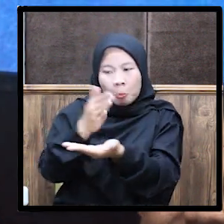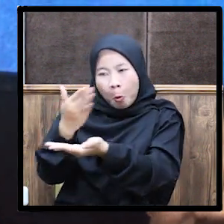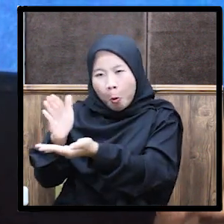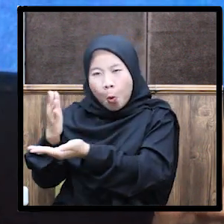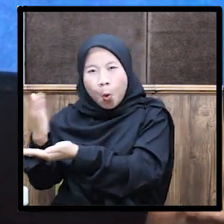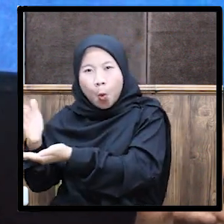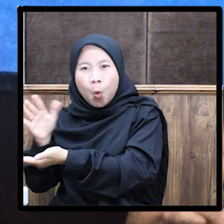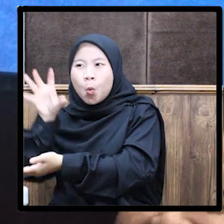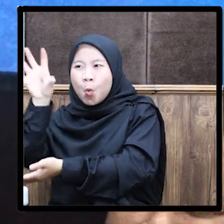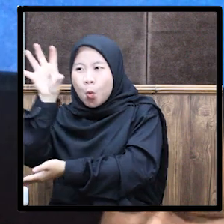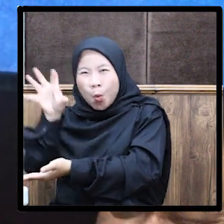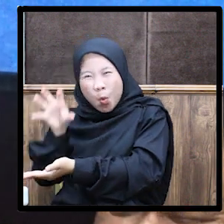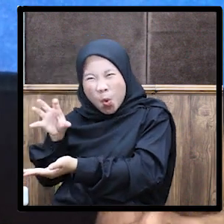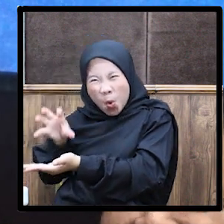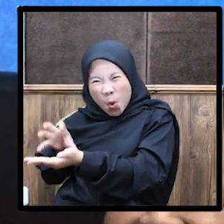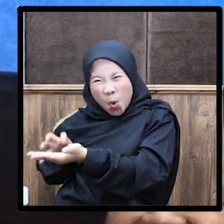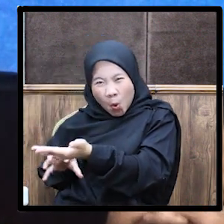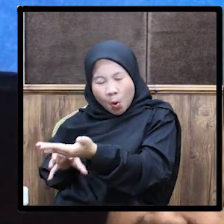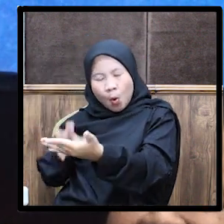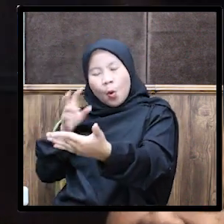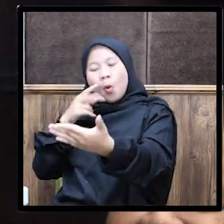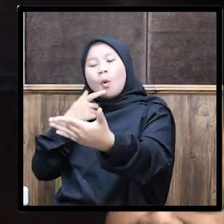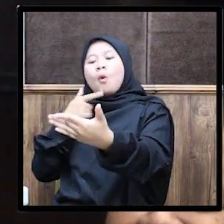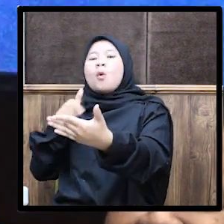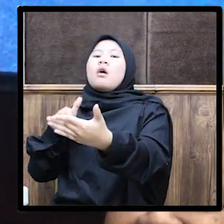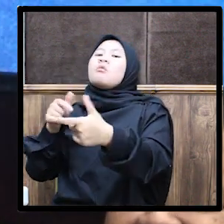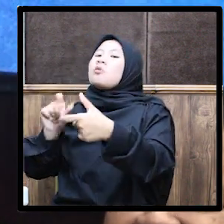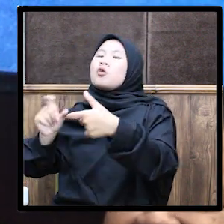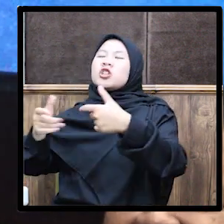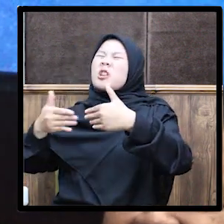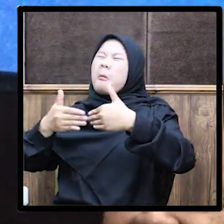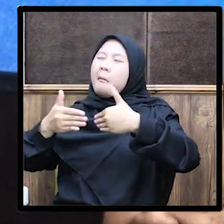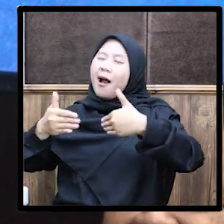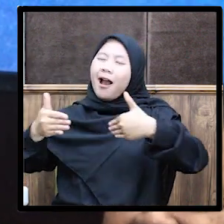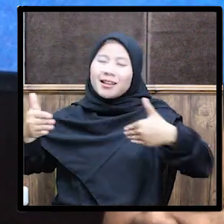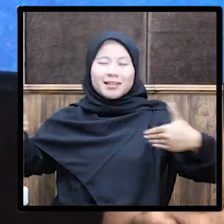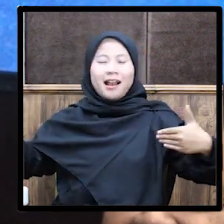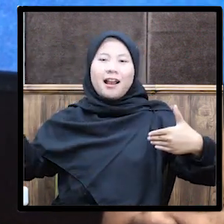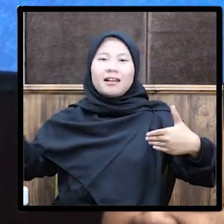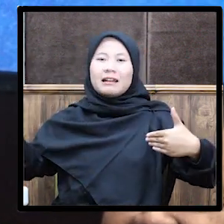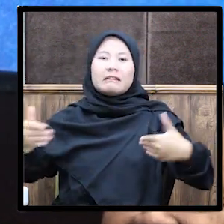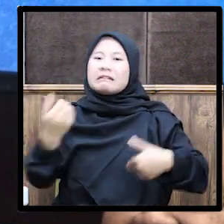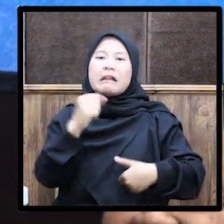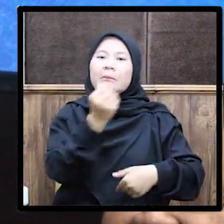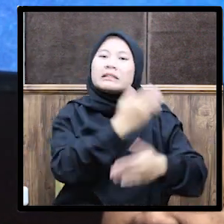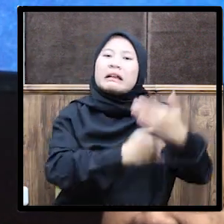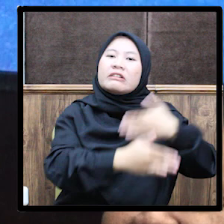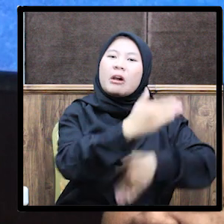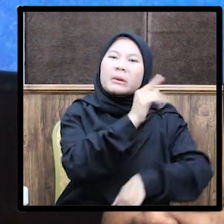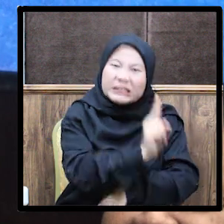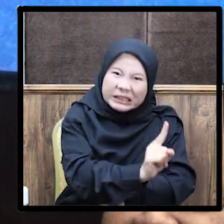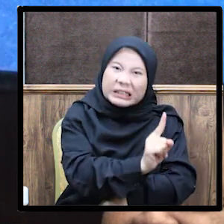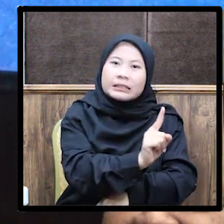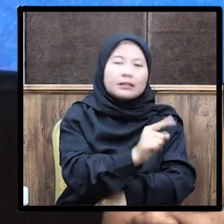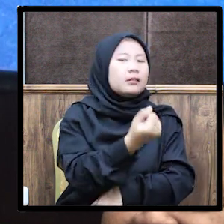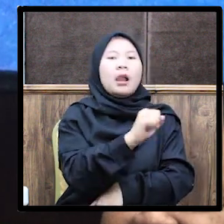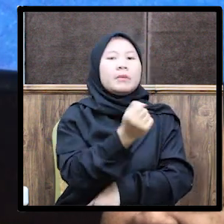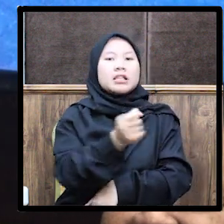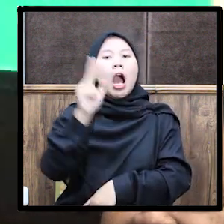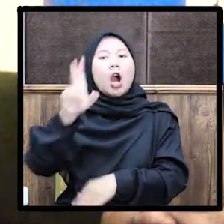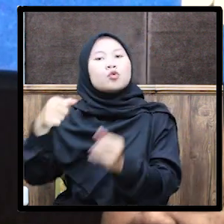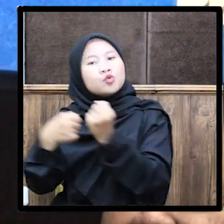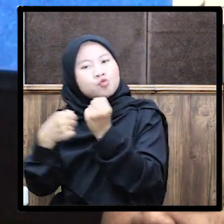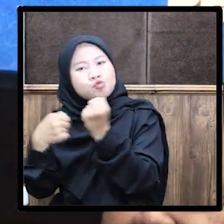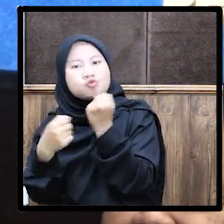roadmap itu panjang ini harus kita lakukan gitu ya. Dan itu tidak bisa teman-teman sendiri, tapi juga harus negara,